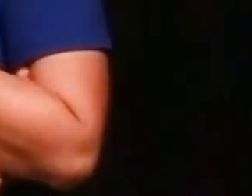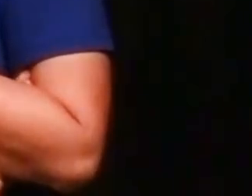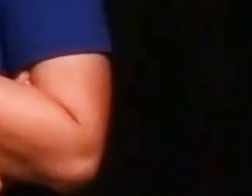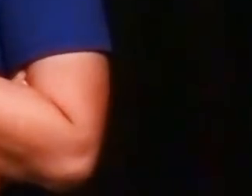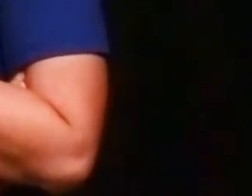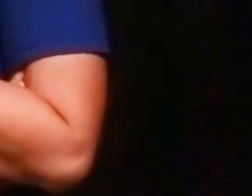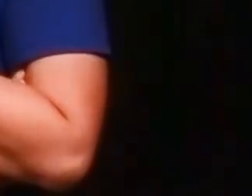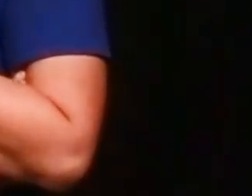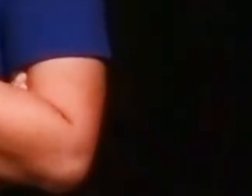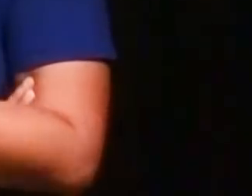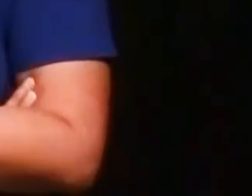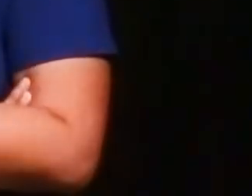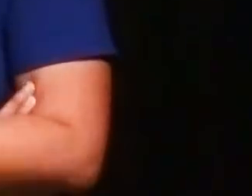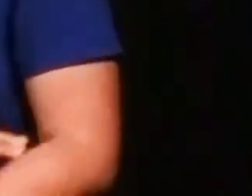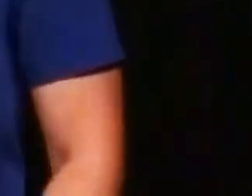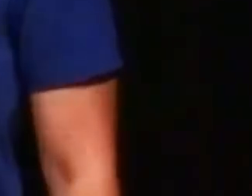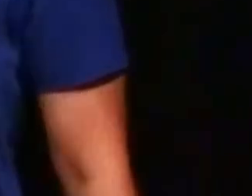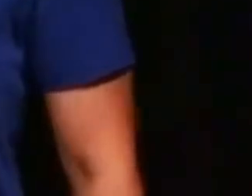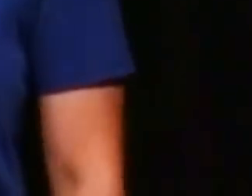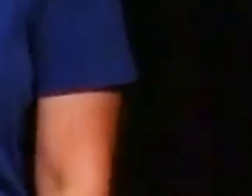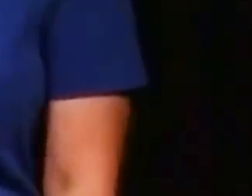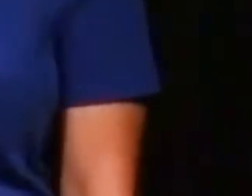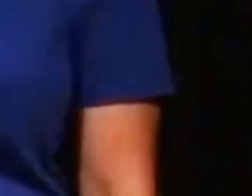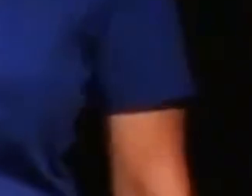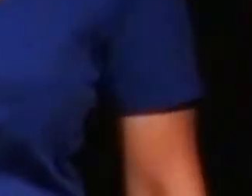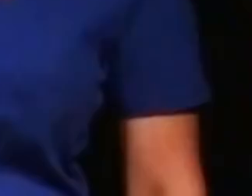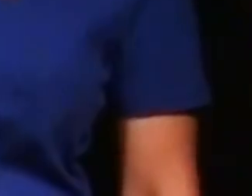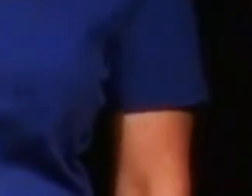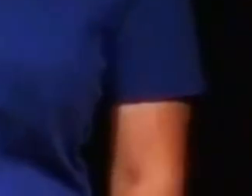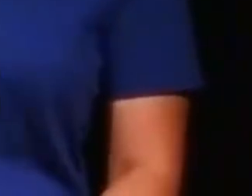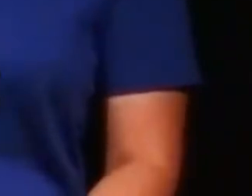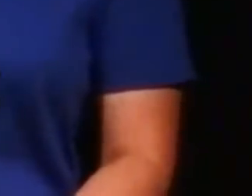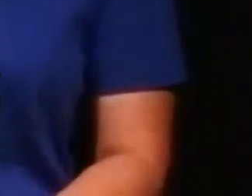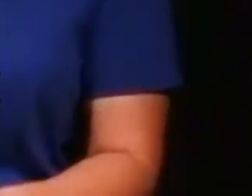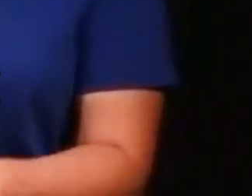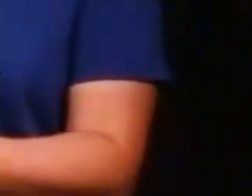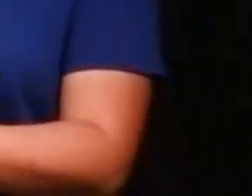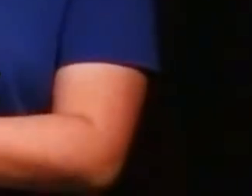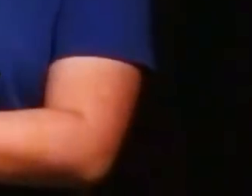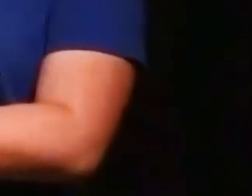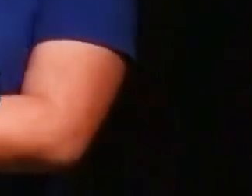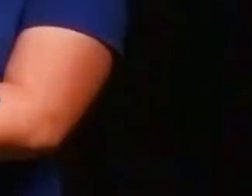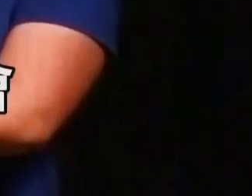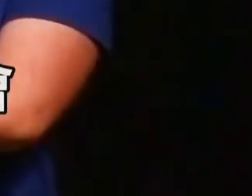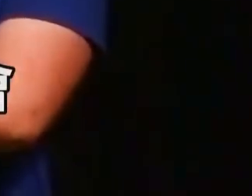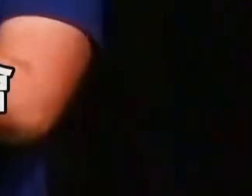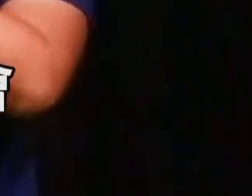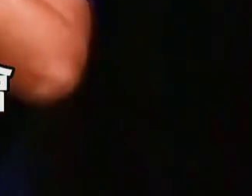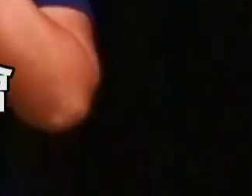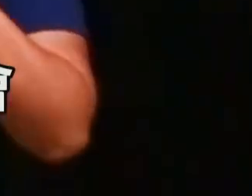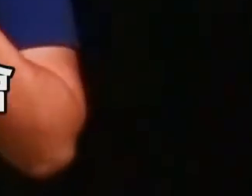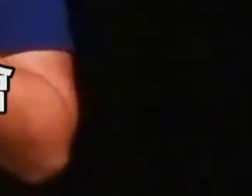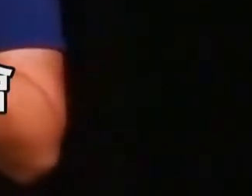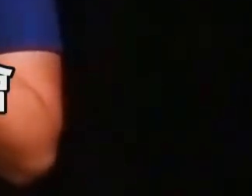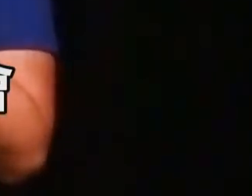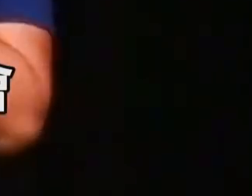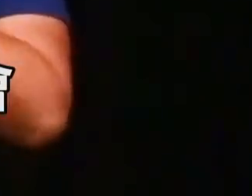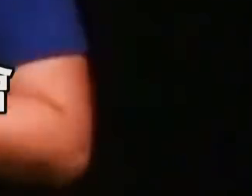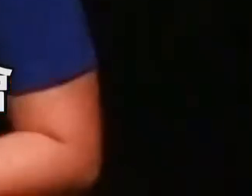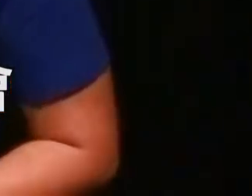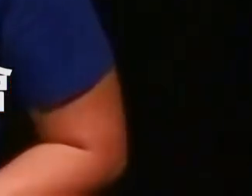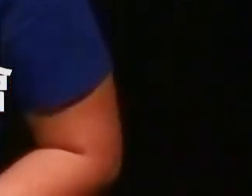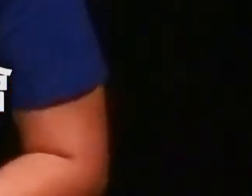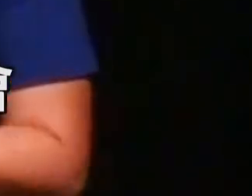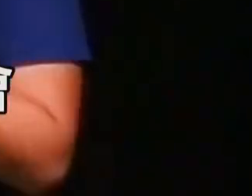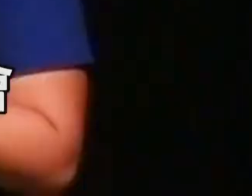身上？ 对，你有一个感想，就简单一句话。 对，就简单一句话告诉大家说。 对，看完这个一年